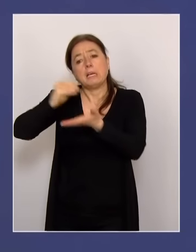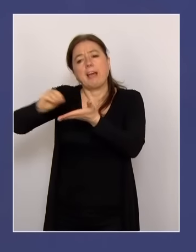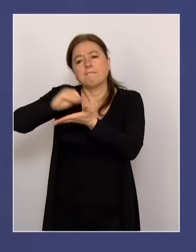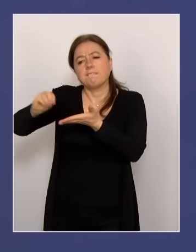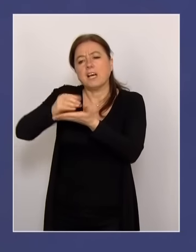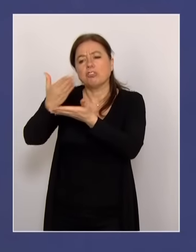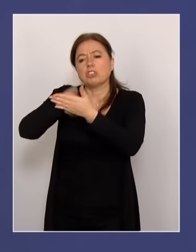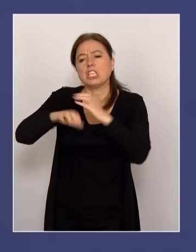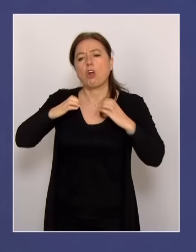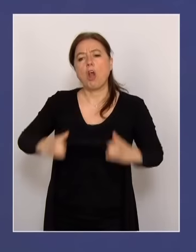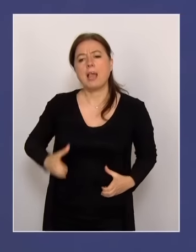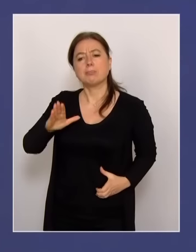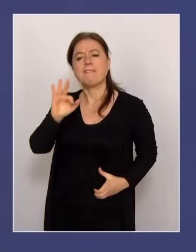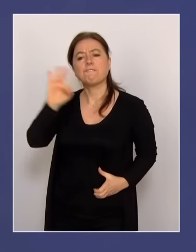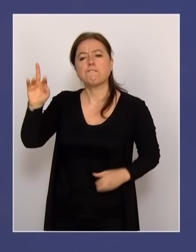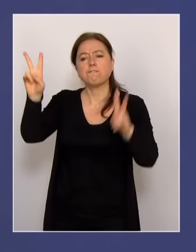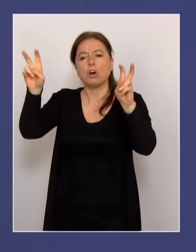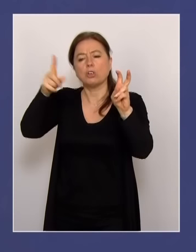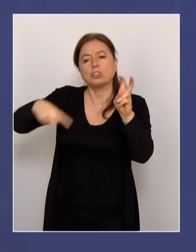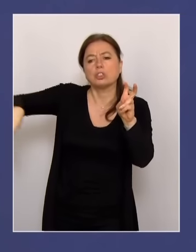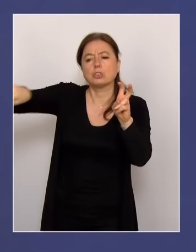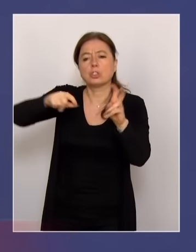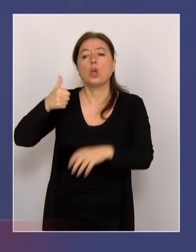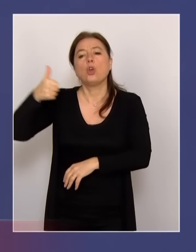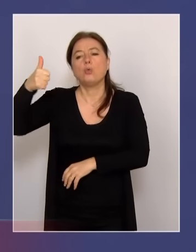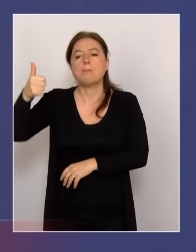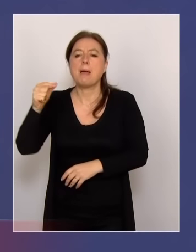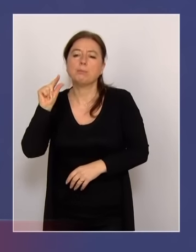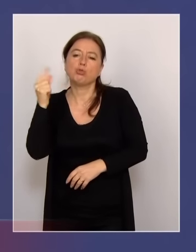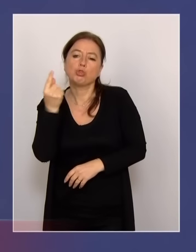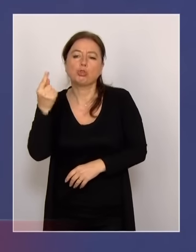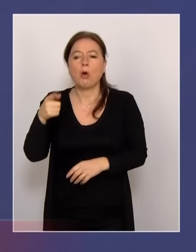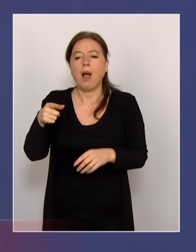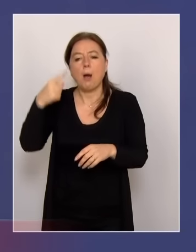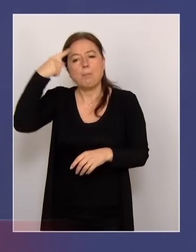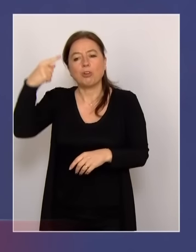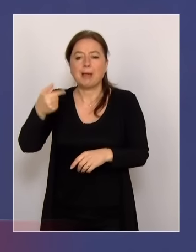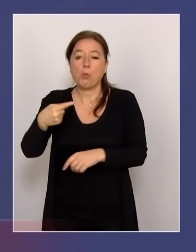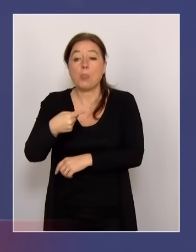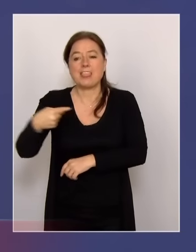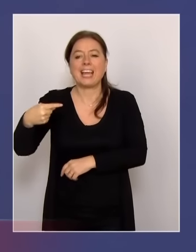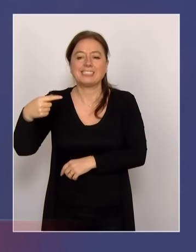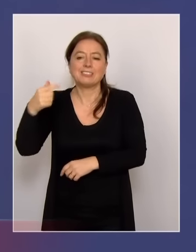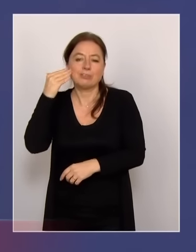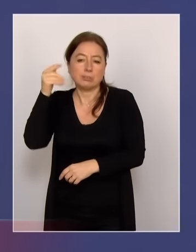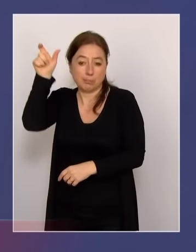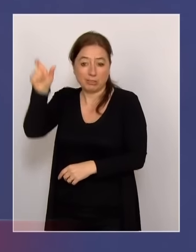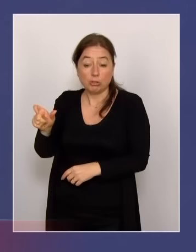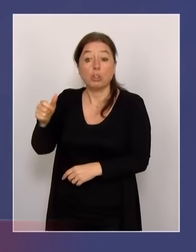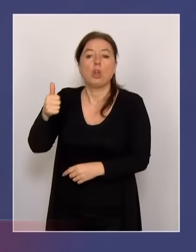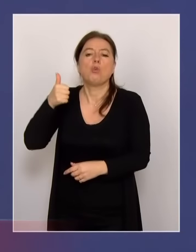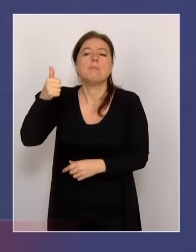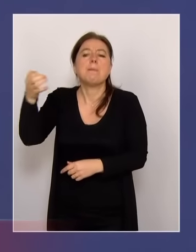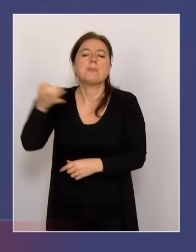avec ce pessimisme un peu ironique qu'on lui connaît en disant que nous retrouvons ces moments où l'Europe